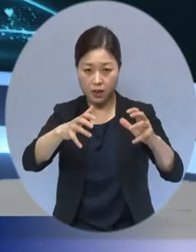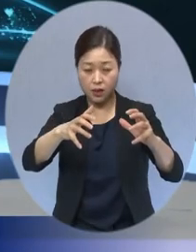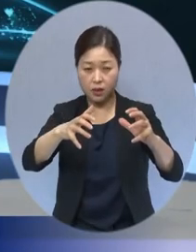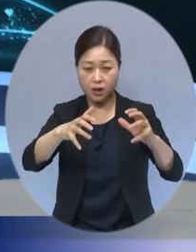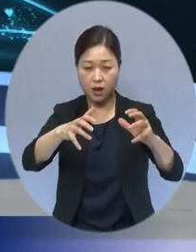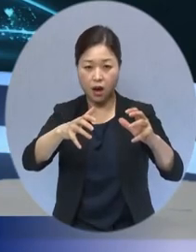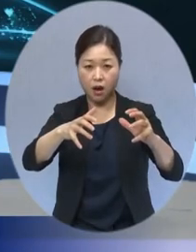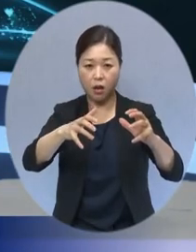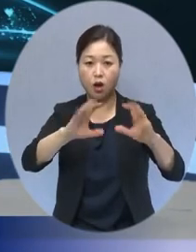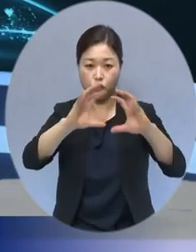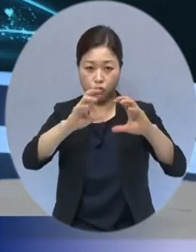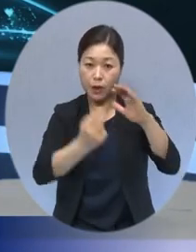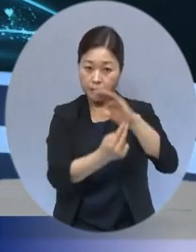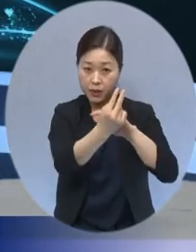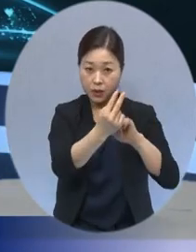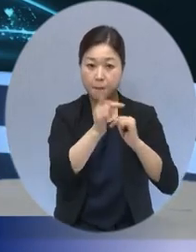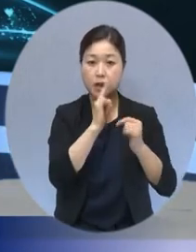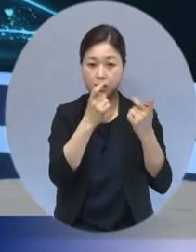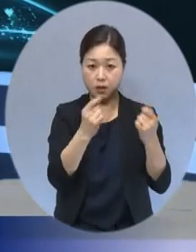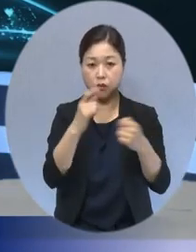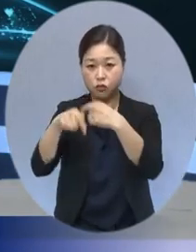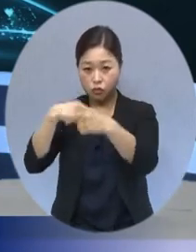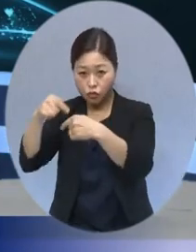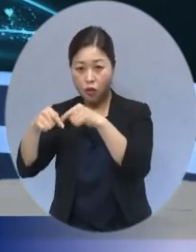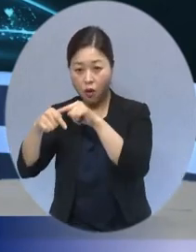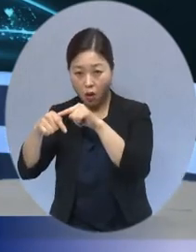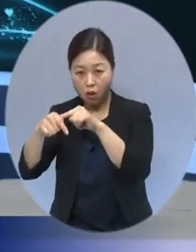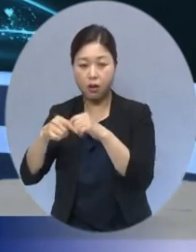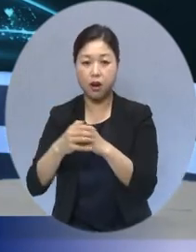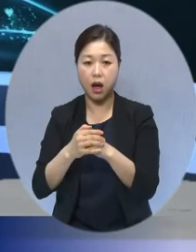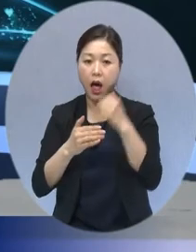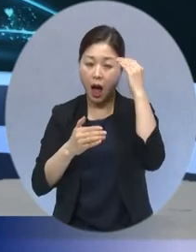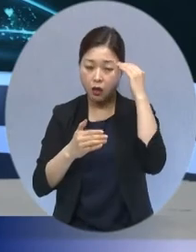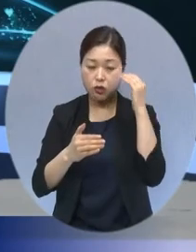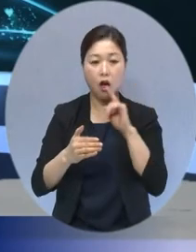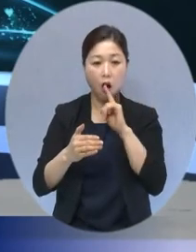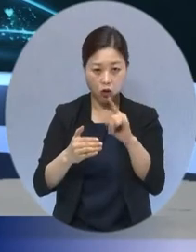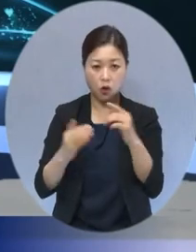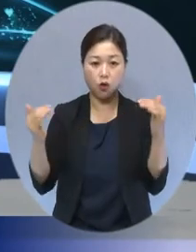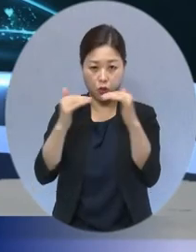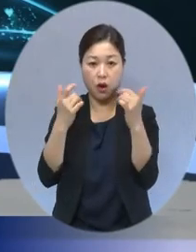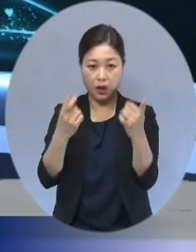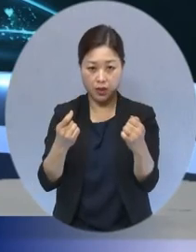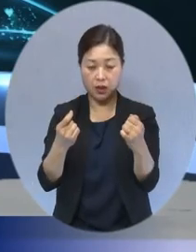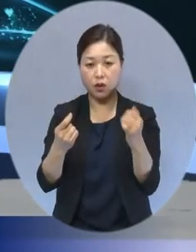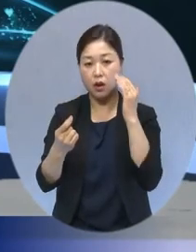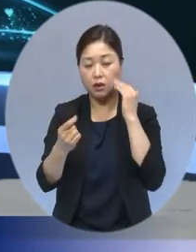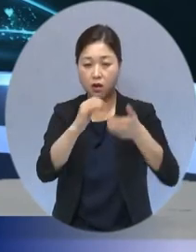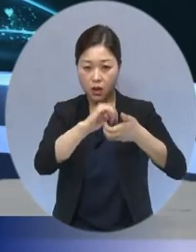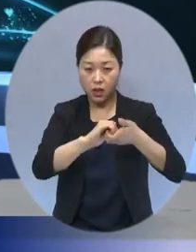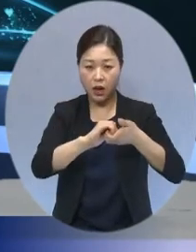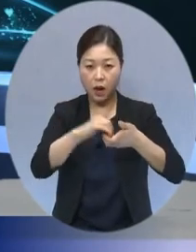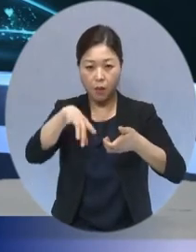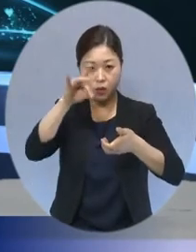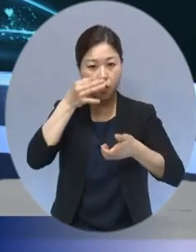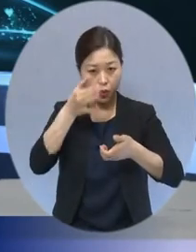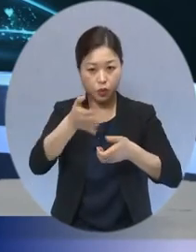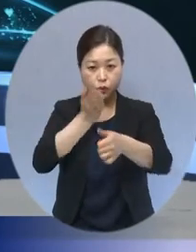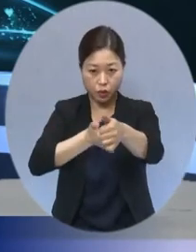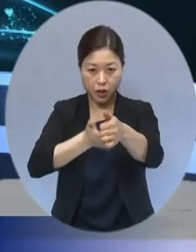비전처럼 수어가 소외계층을 위한 언어를 넘어 대한민국의 언어라는 것을 청와대가 몸소 보여주기를